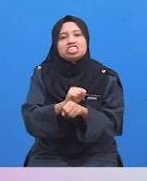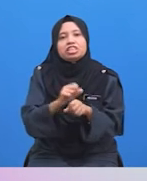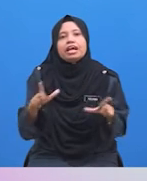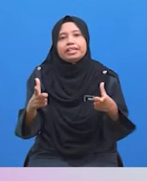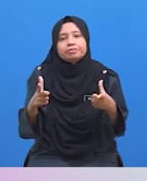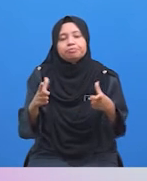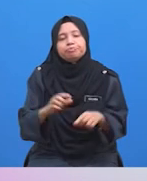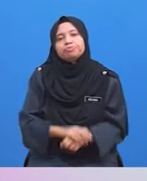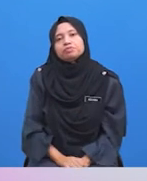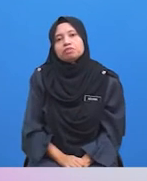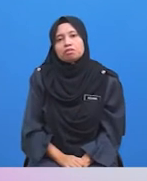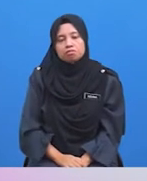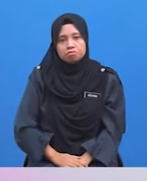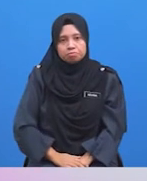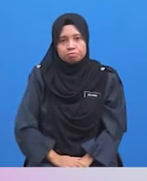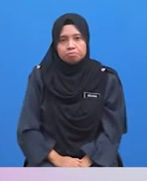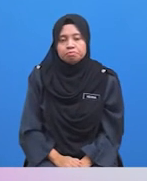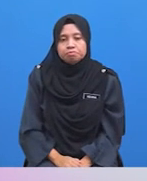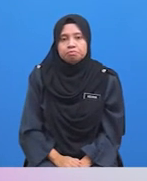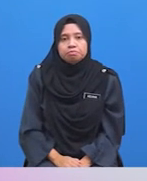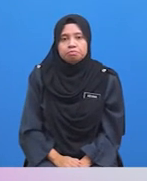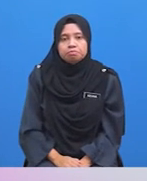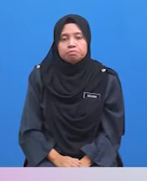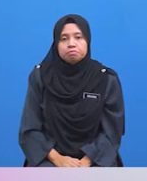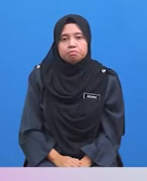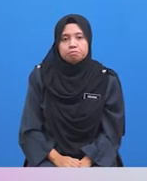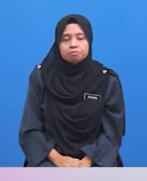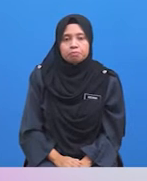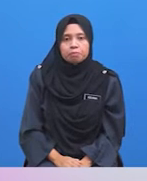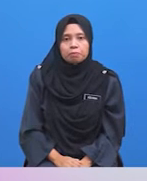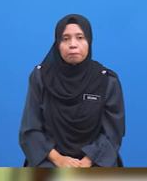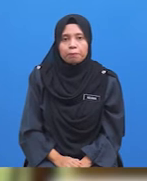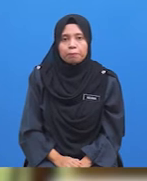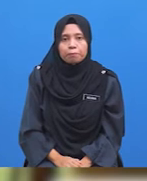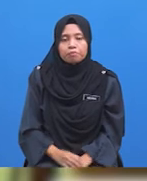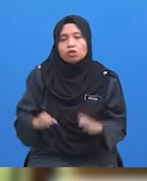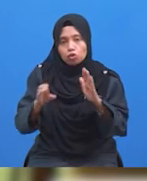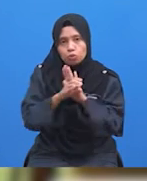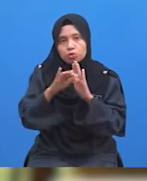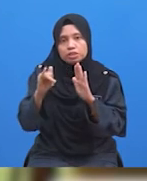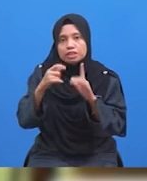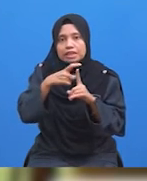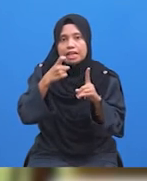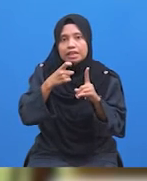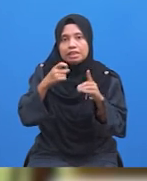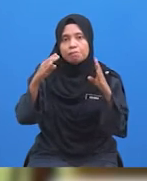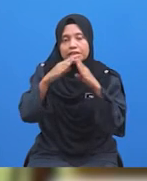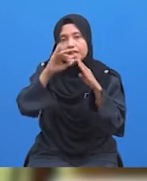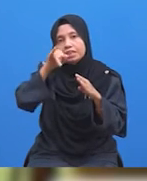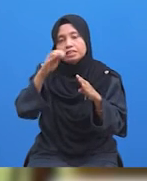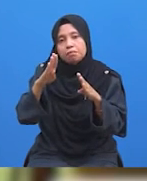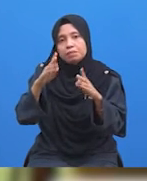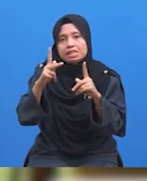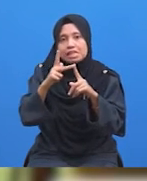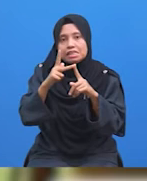sama ada daripada kecil atau benda besar atau sebaliknya contohnya dari Banda Johor